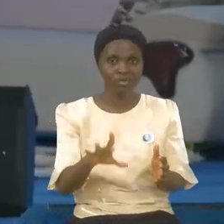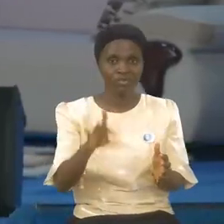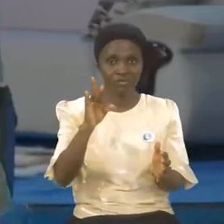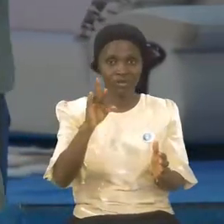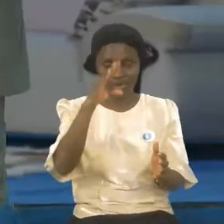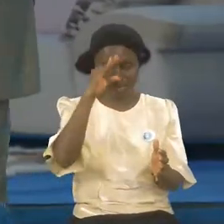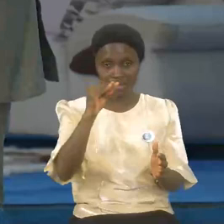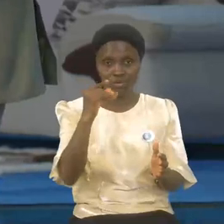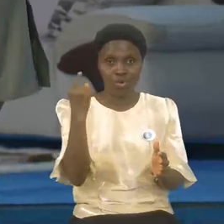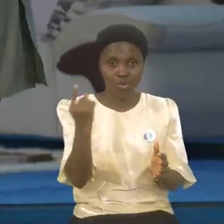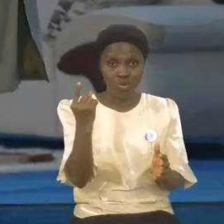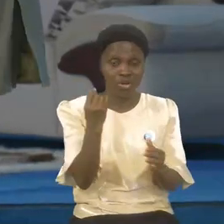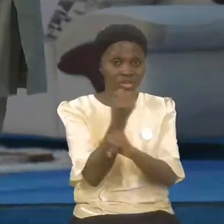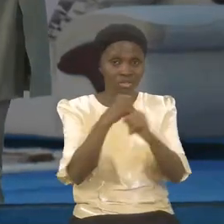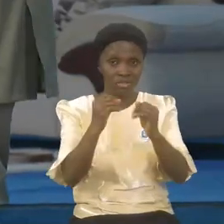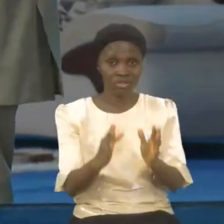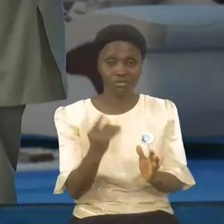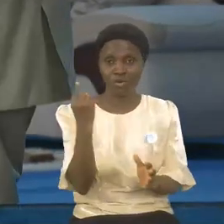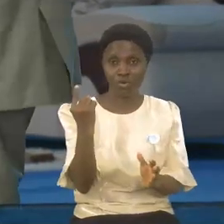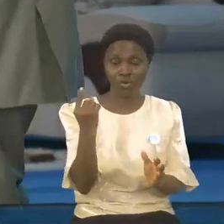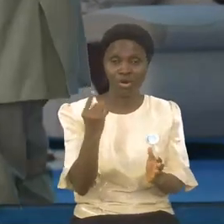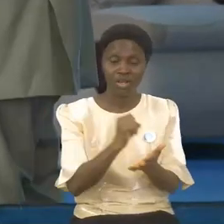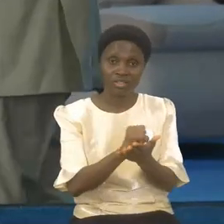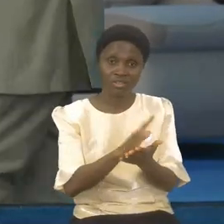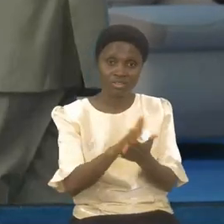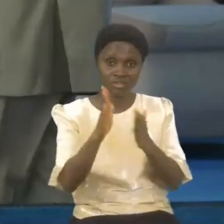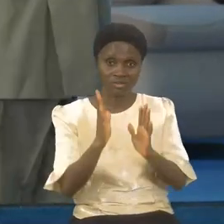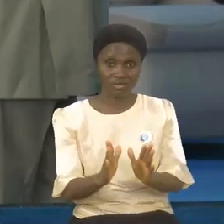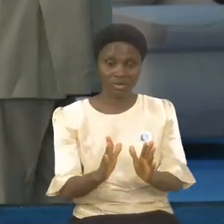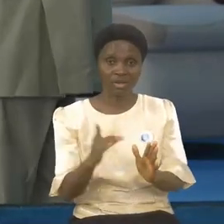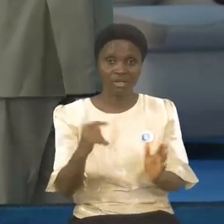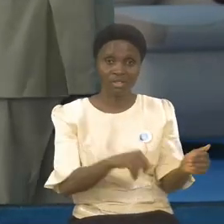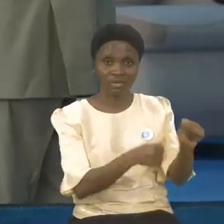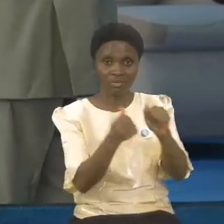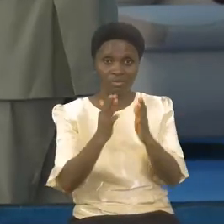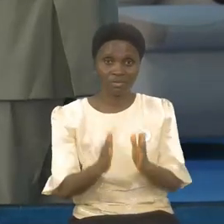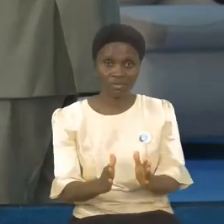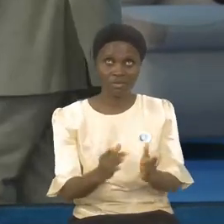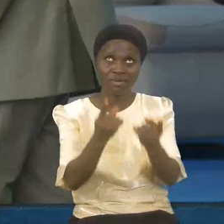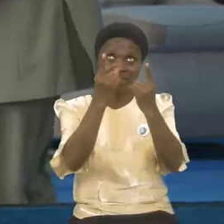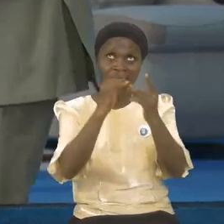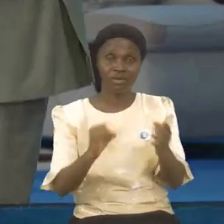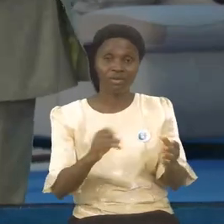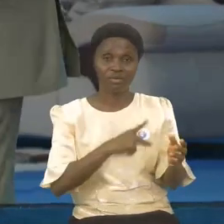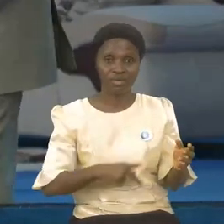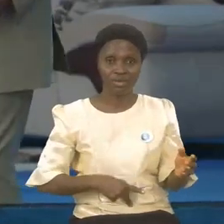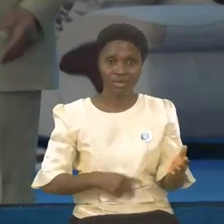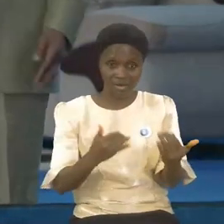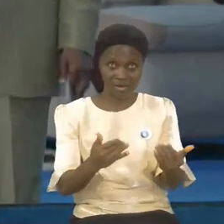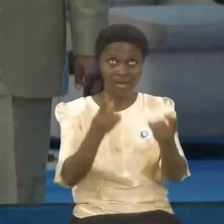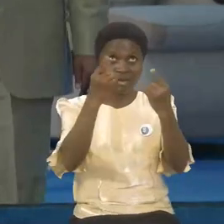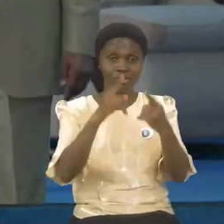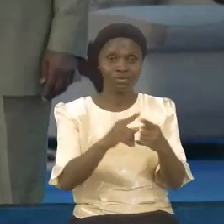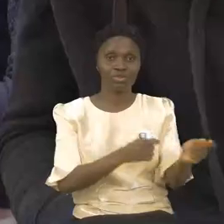trouverons il sera le seul Sauveur le seul certificateur le seul qui baptise le roi venir maintenant il vient